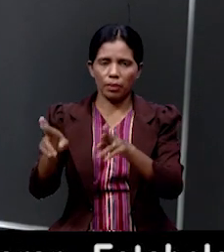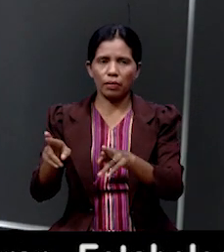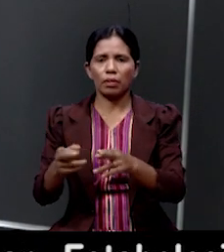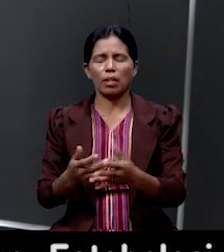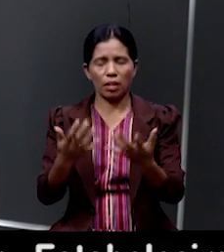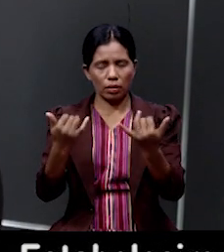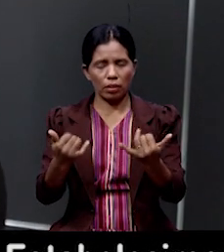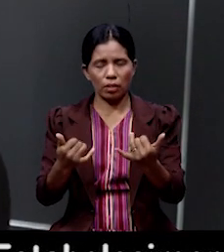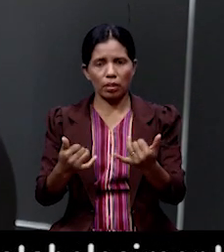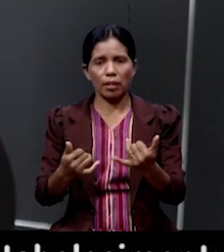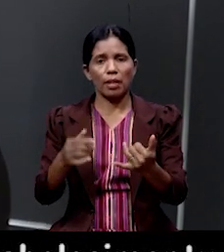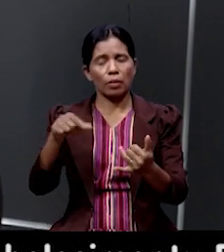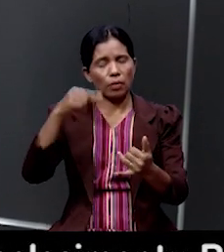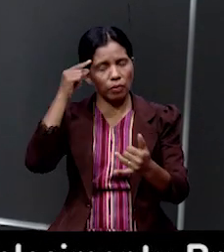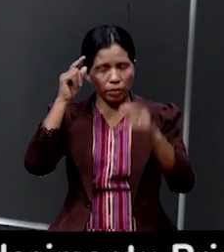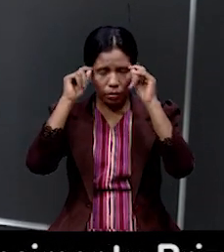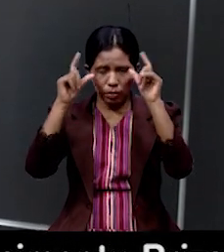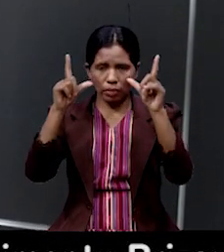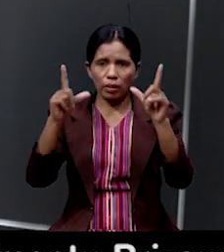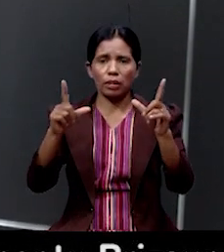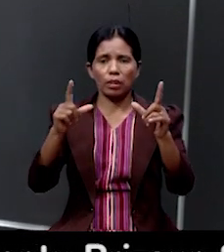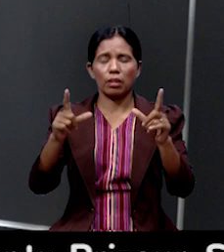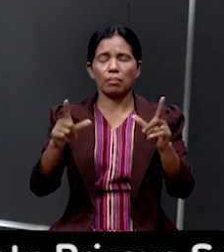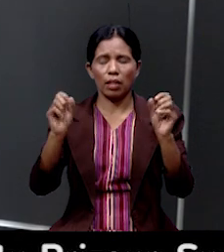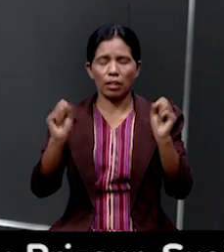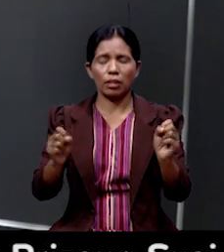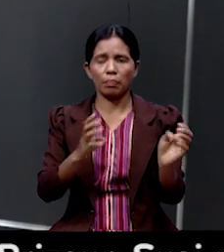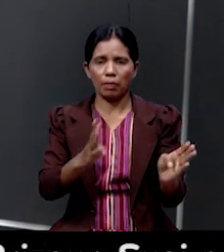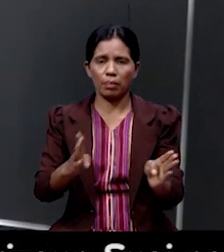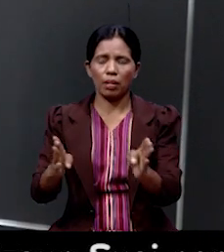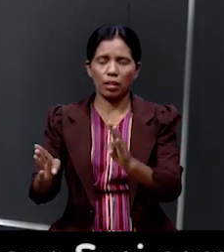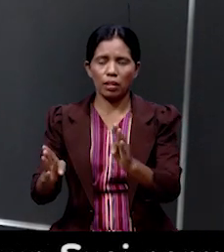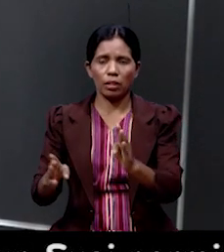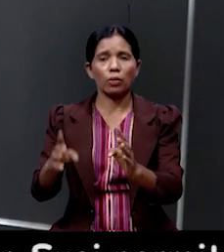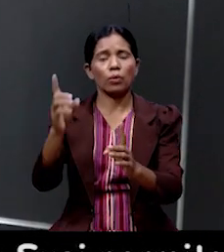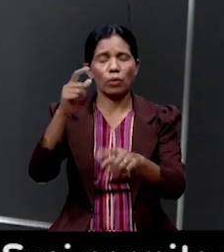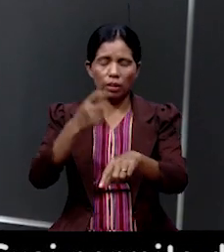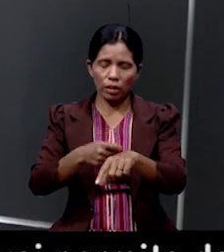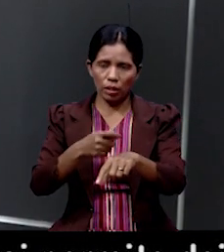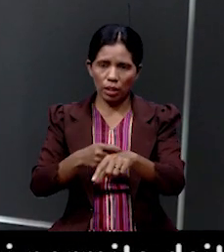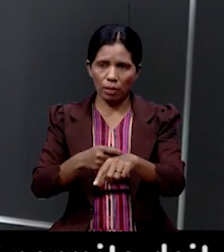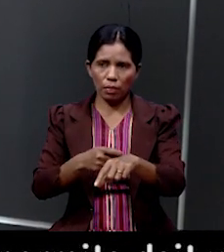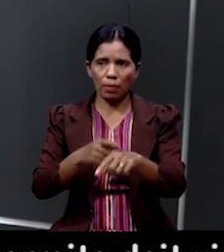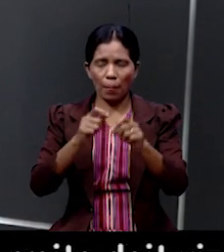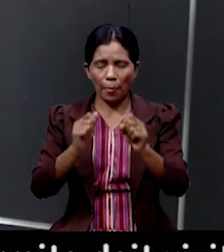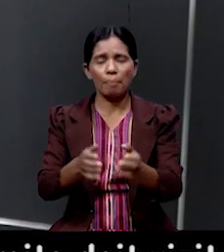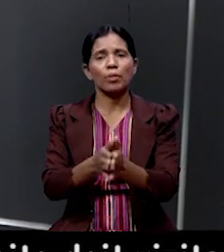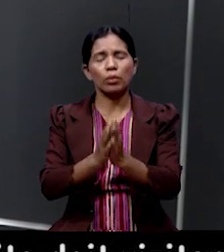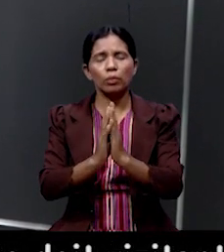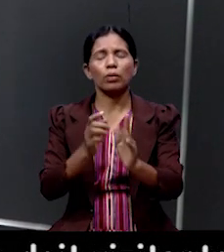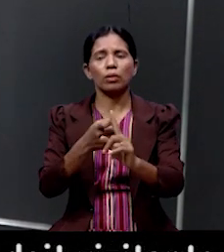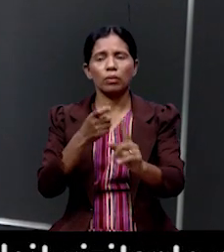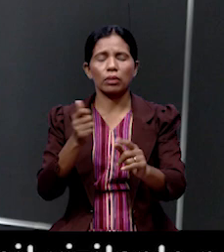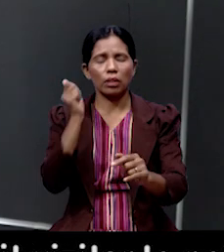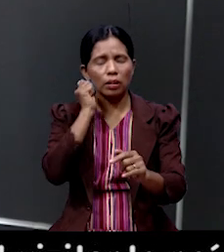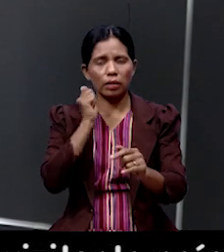sudah menyiapkan capacity building untuk para diplomat muda. Nanti pada waktunya seperti permintaan Ibu Dirjen ASEAN